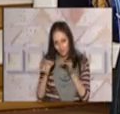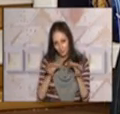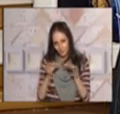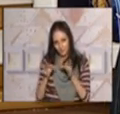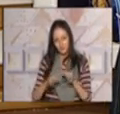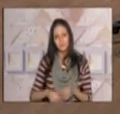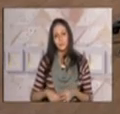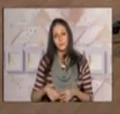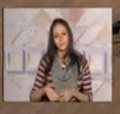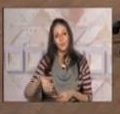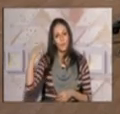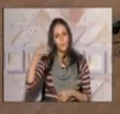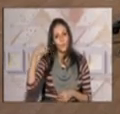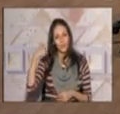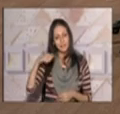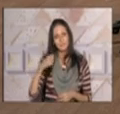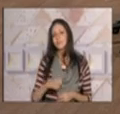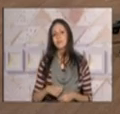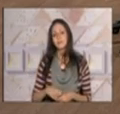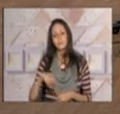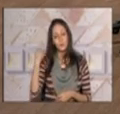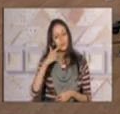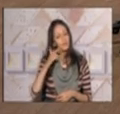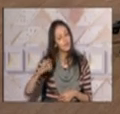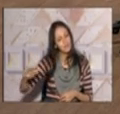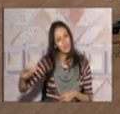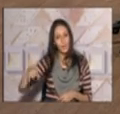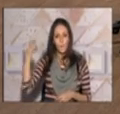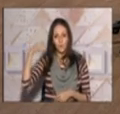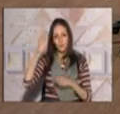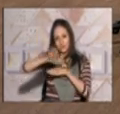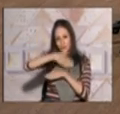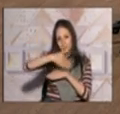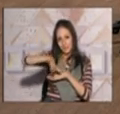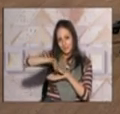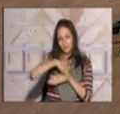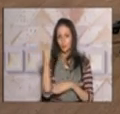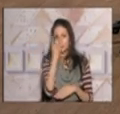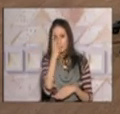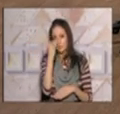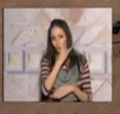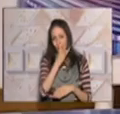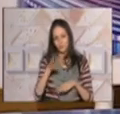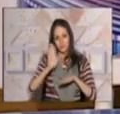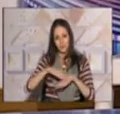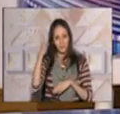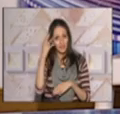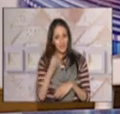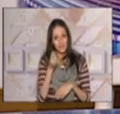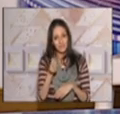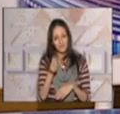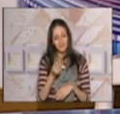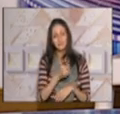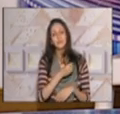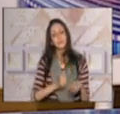الوكيل الدائم لوزارة التخطيط والتنمية الاقتصادية والمشرف العام على جائزة التميز الحكومي. أهلا